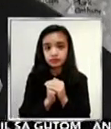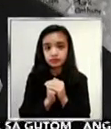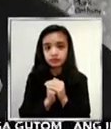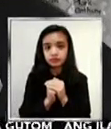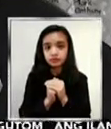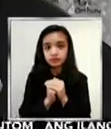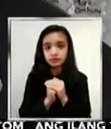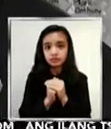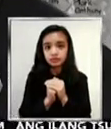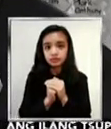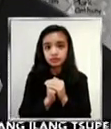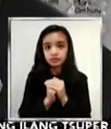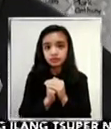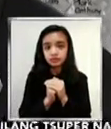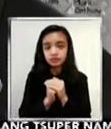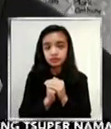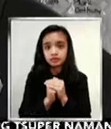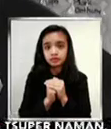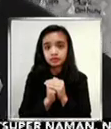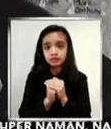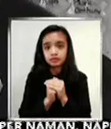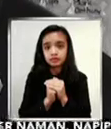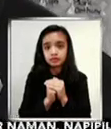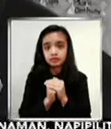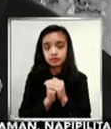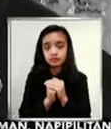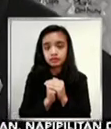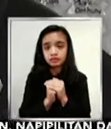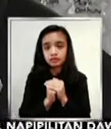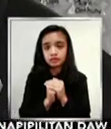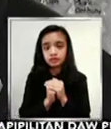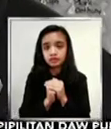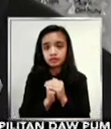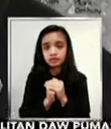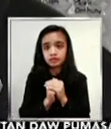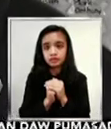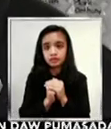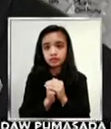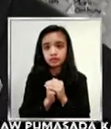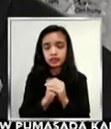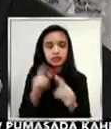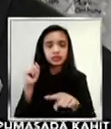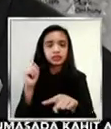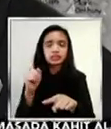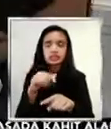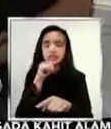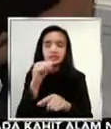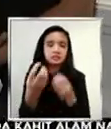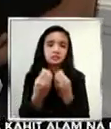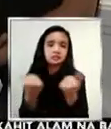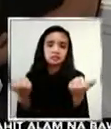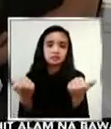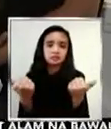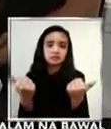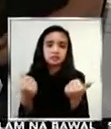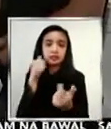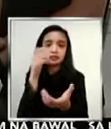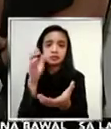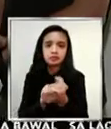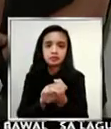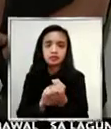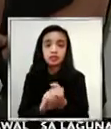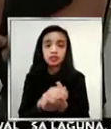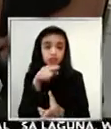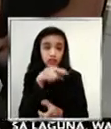Na yun na, hindi na ano, naagapan si Mrs. Desidido siyang sampahan ng kaso ang anim